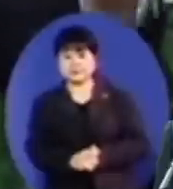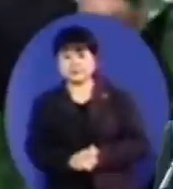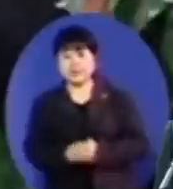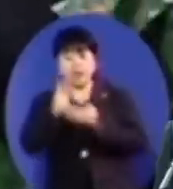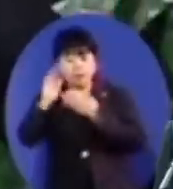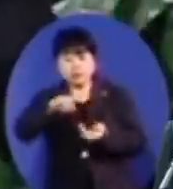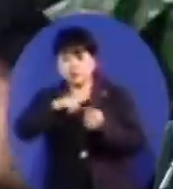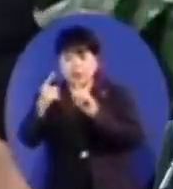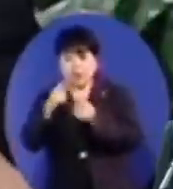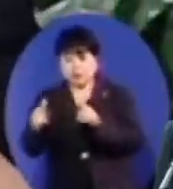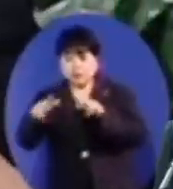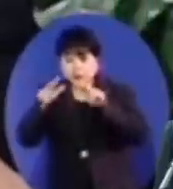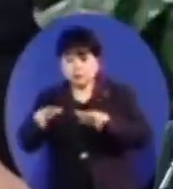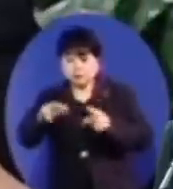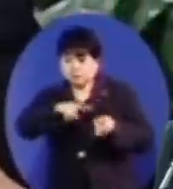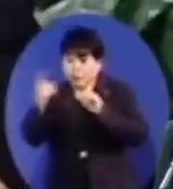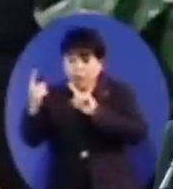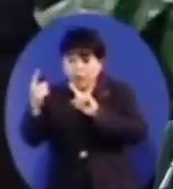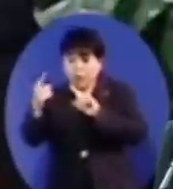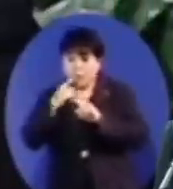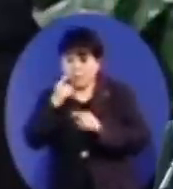장차 부활이 아니라 지금 내가 부활이다.